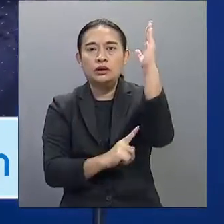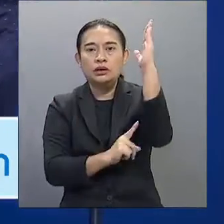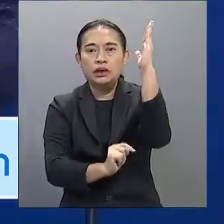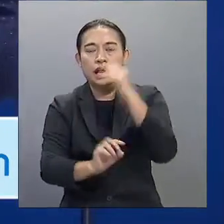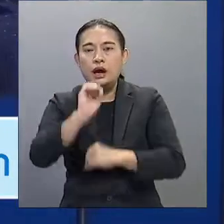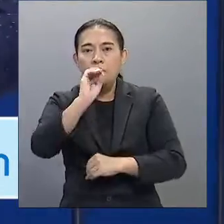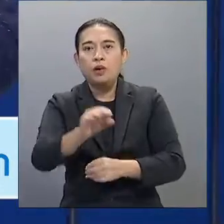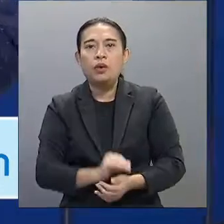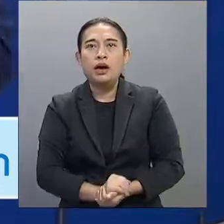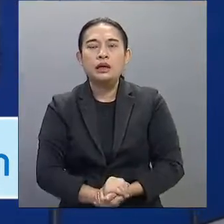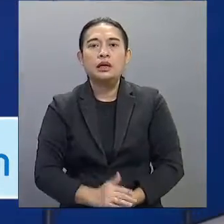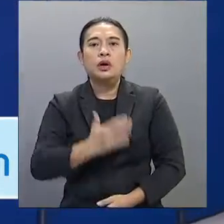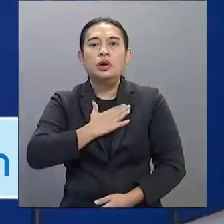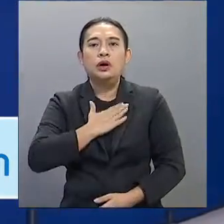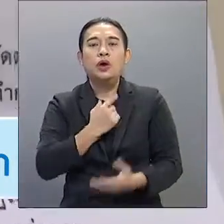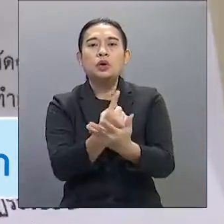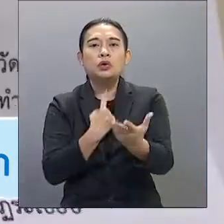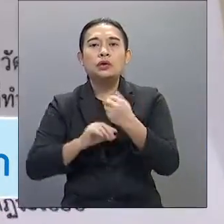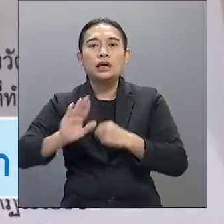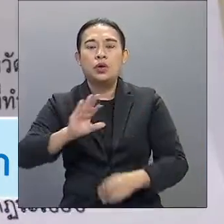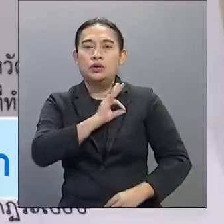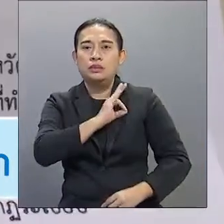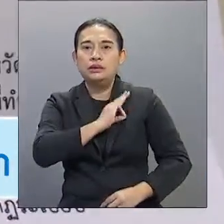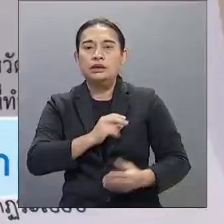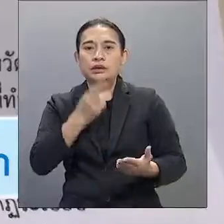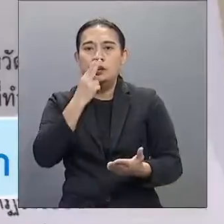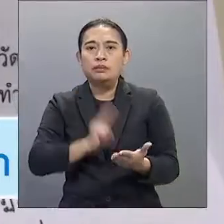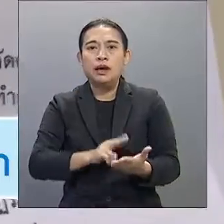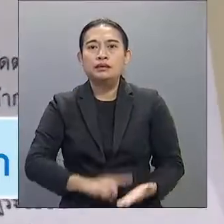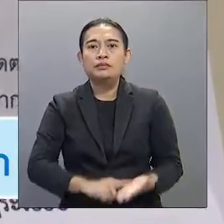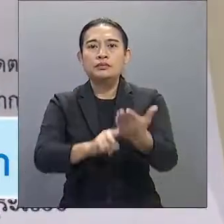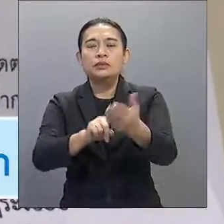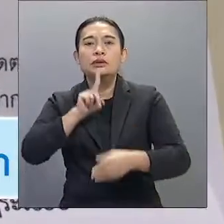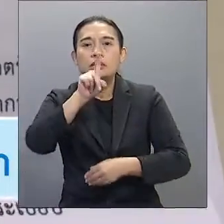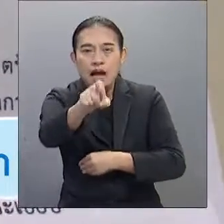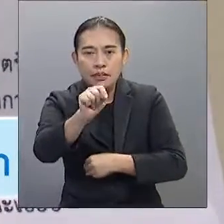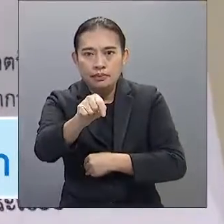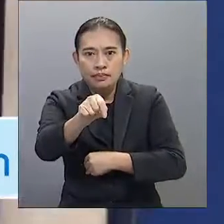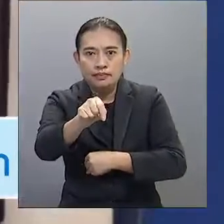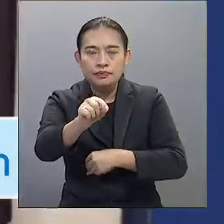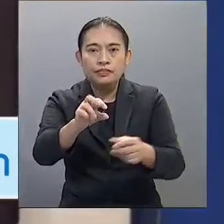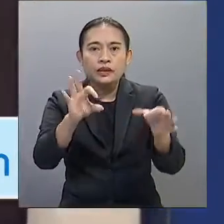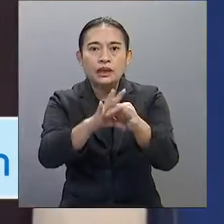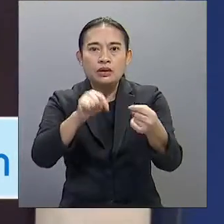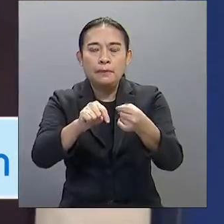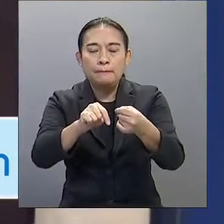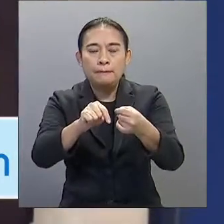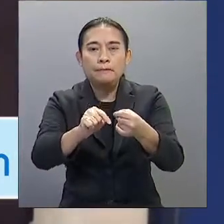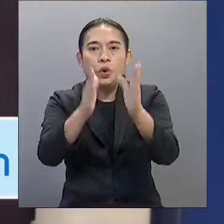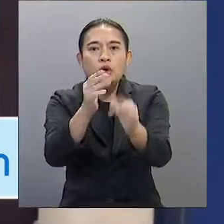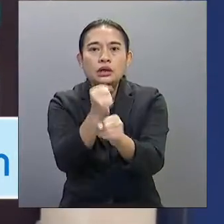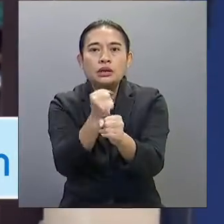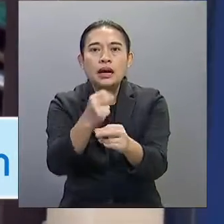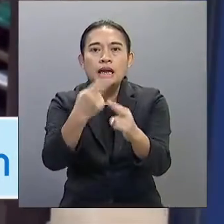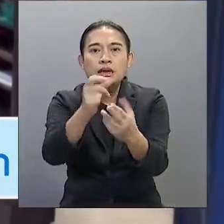ส่นตัวในฐานะตัวแทนสมาชิกเข้าไปยนนสือสอบถามในทะเบีนสากรถึงกรอบการทำงาแล้วหลังจาก